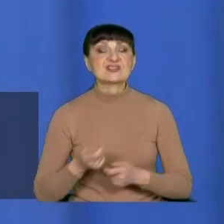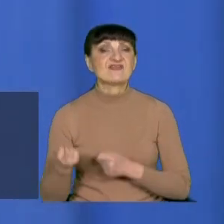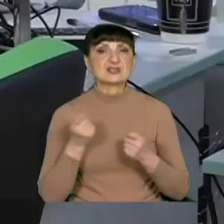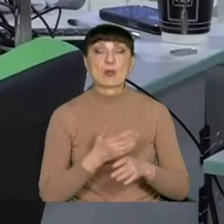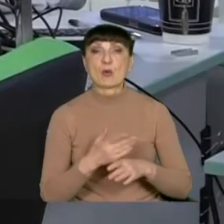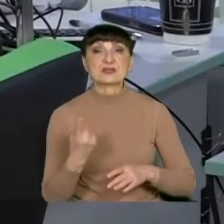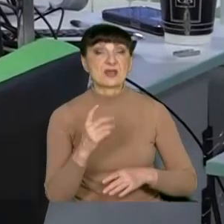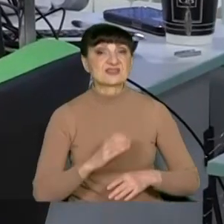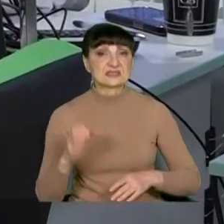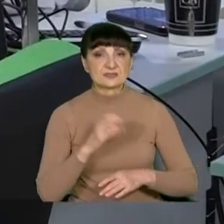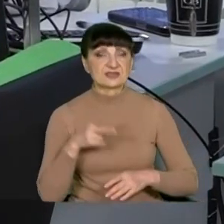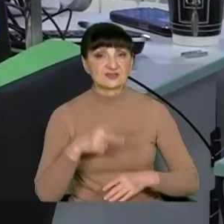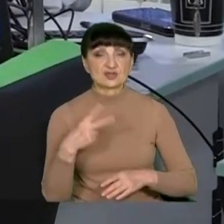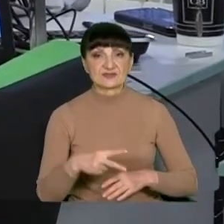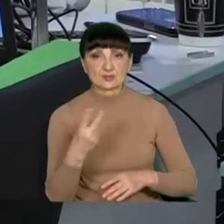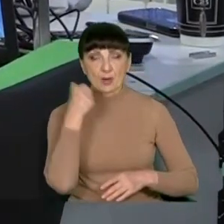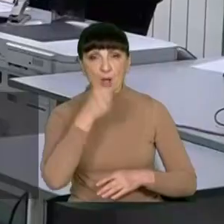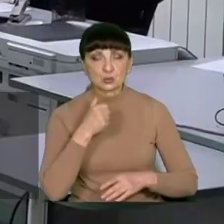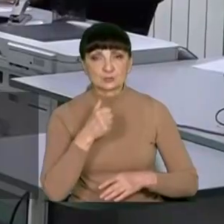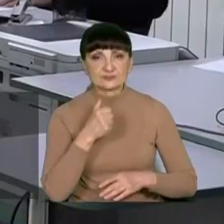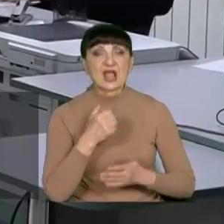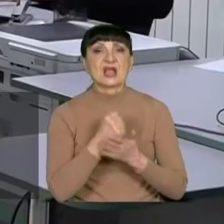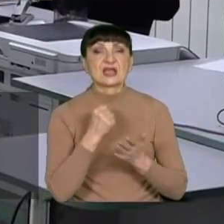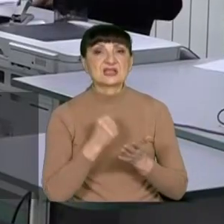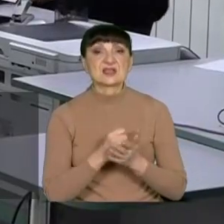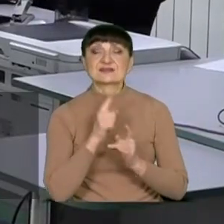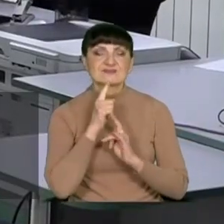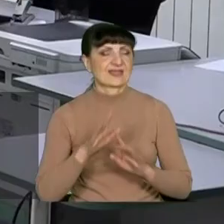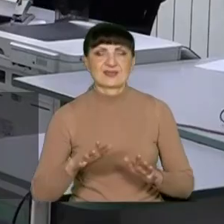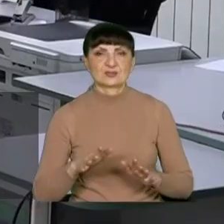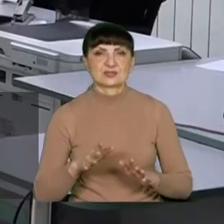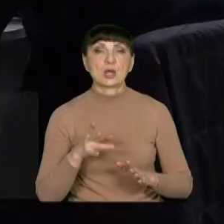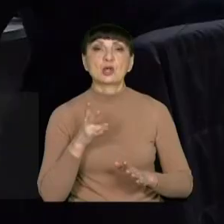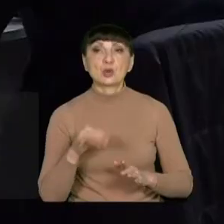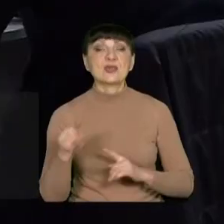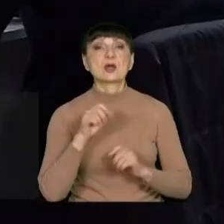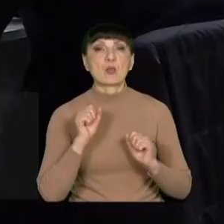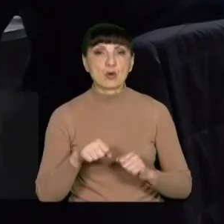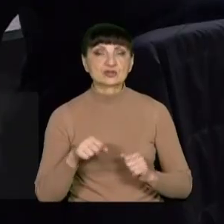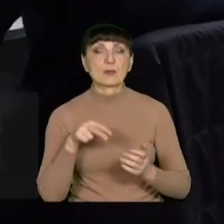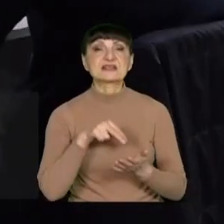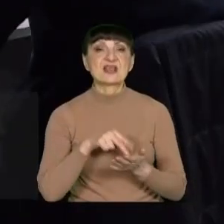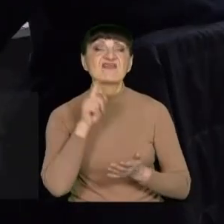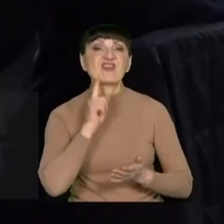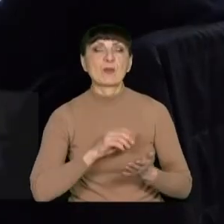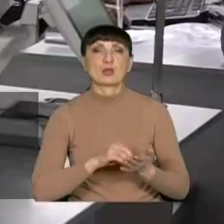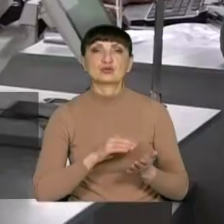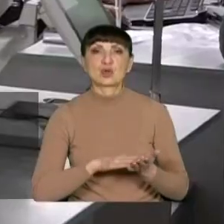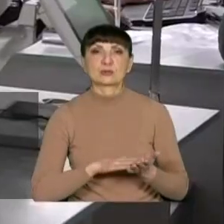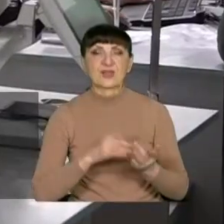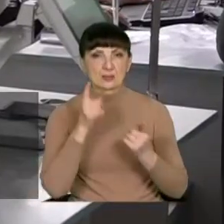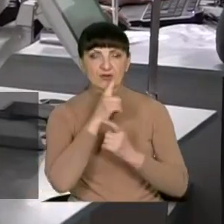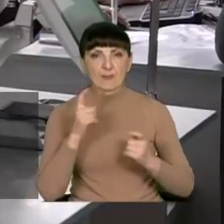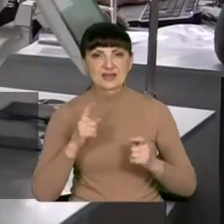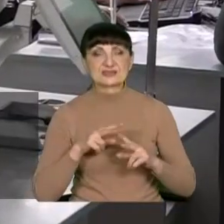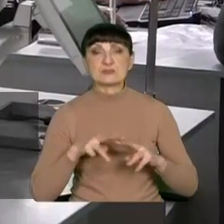после 1 сентября 2022 года, легализации не подлежат. Однако их можно поставить на временный учет. По информации